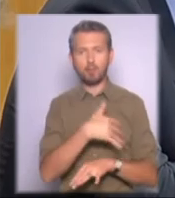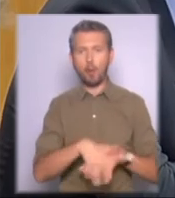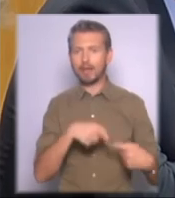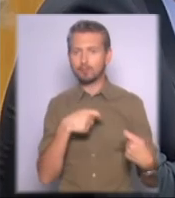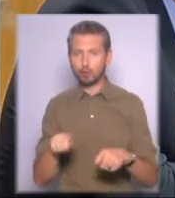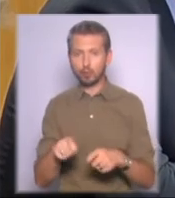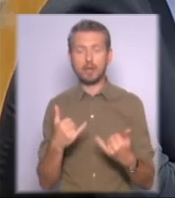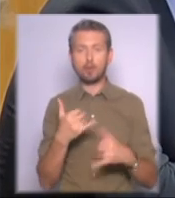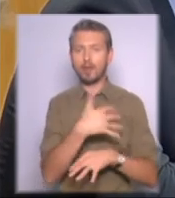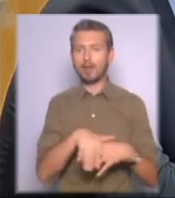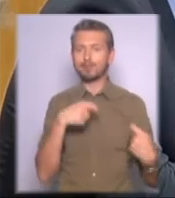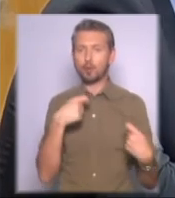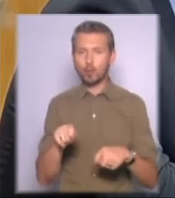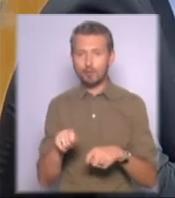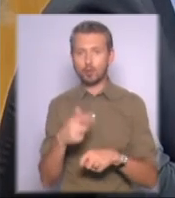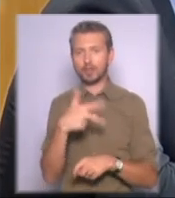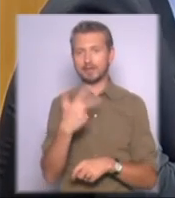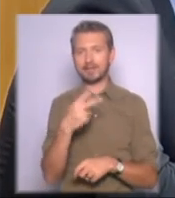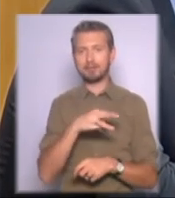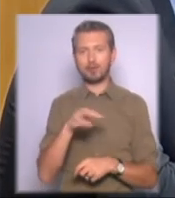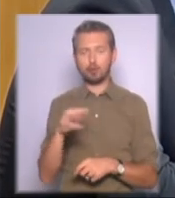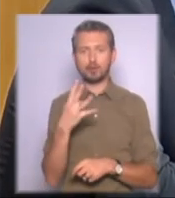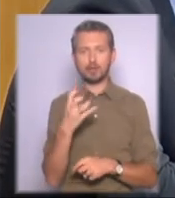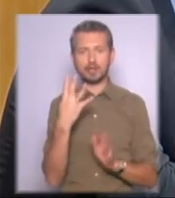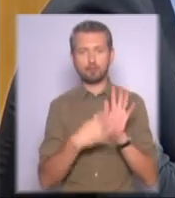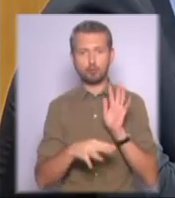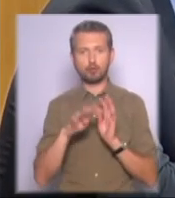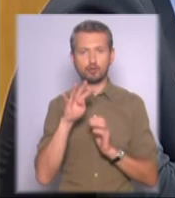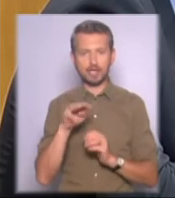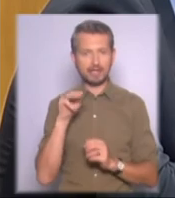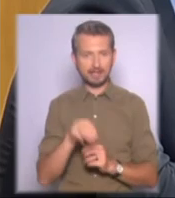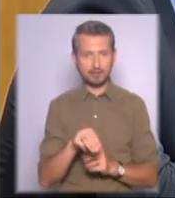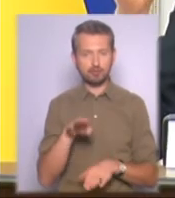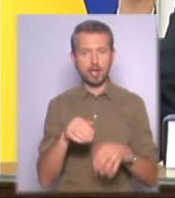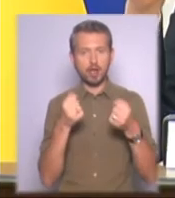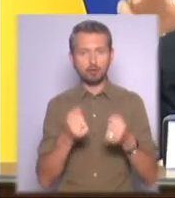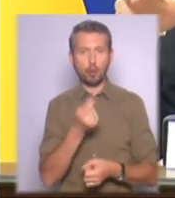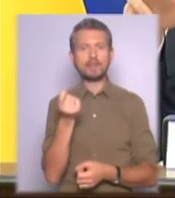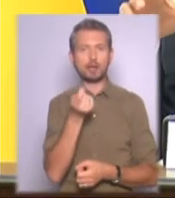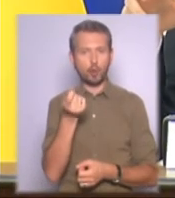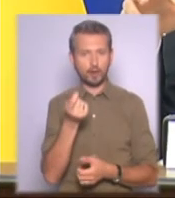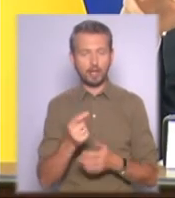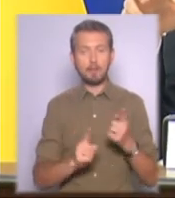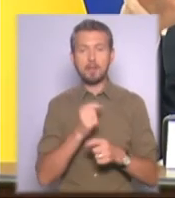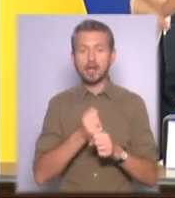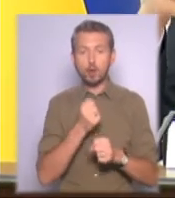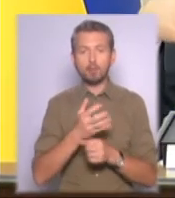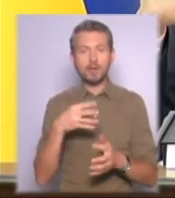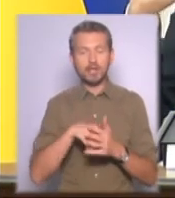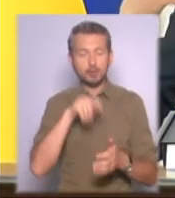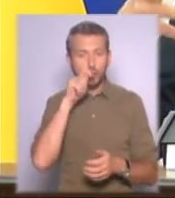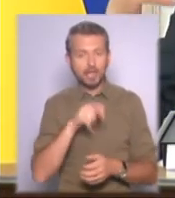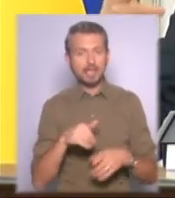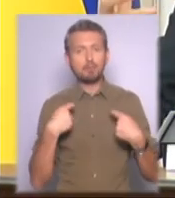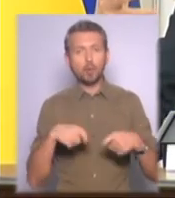сьогодні експортовано 33 мільйони 494 тисячі тонн зернових. Переробка всередині України і продаж